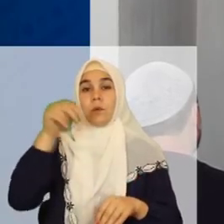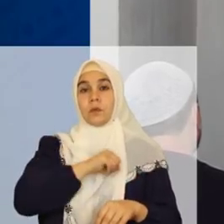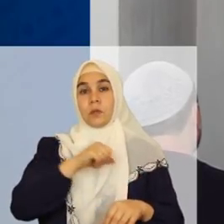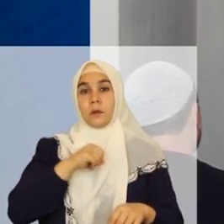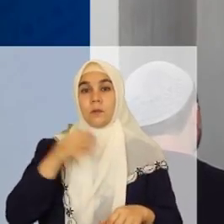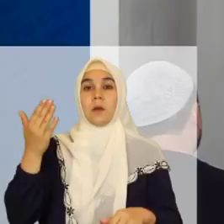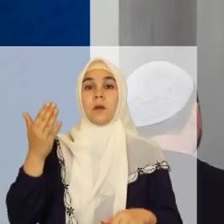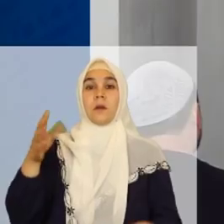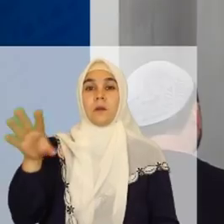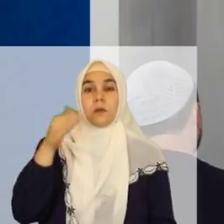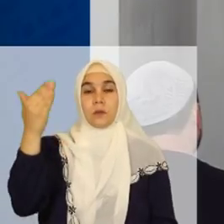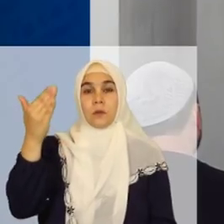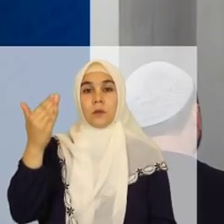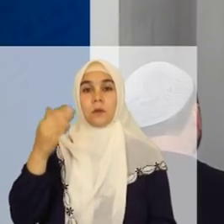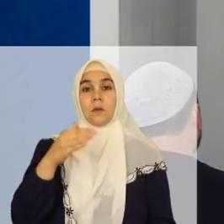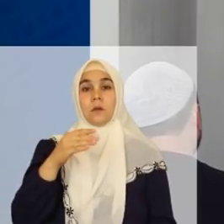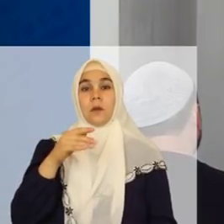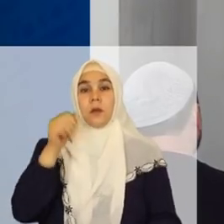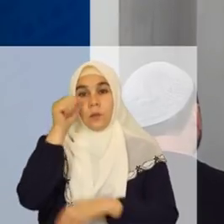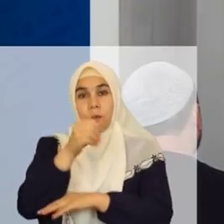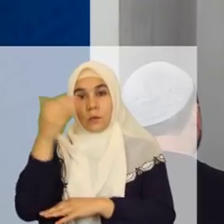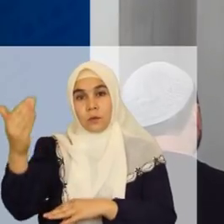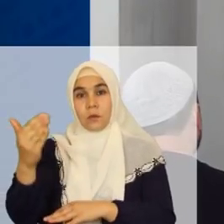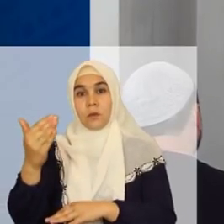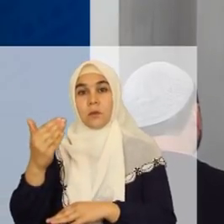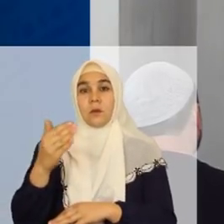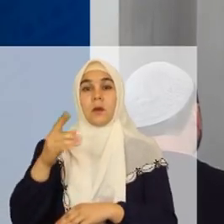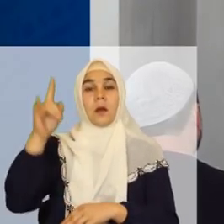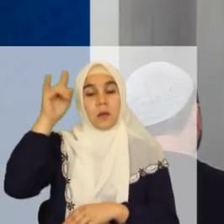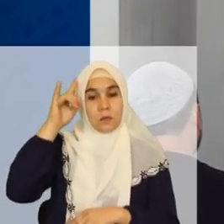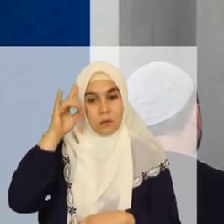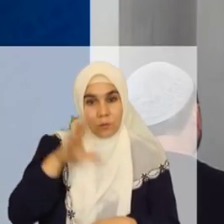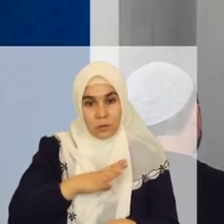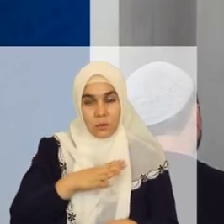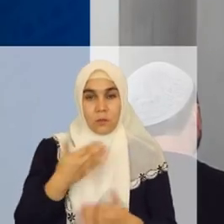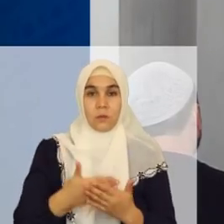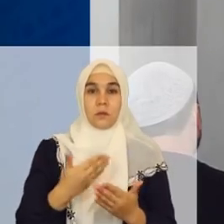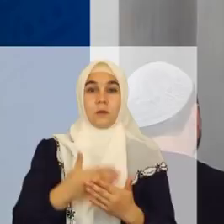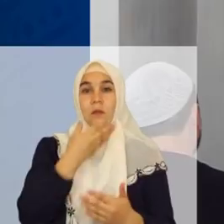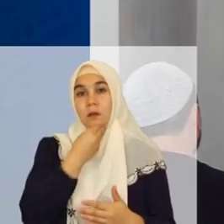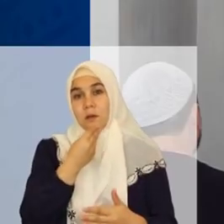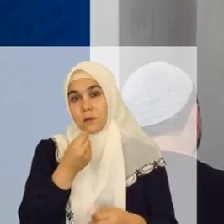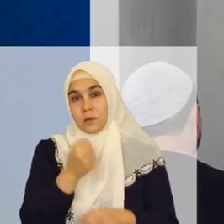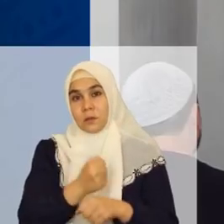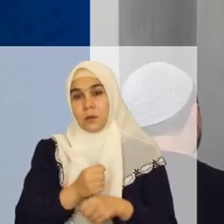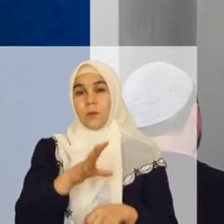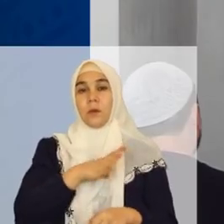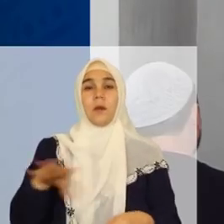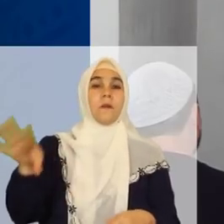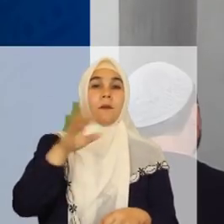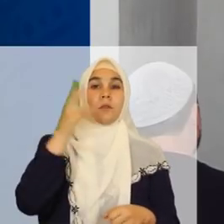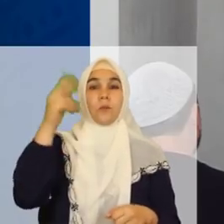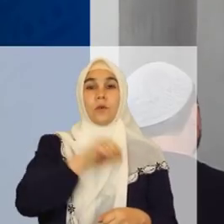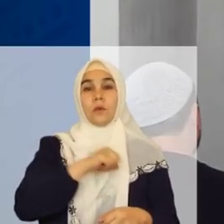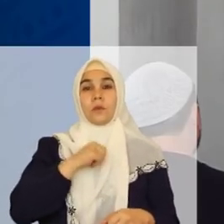Parvardigori olamni, ibodatida noqsonlik qo'yganmi? Ha? Beadoblik qilganmi? Boshqa bir